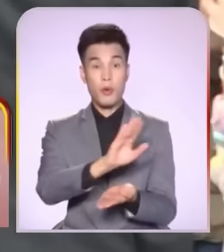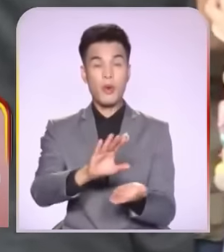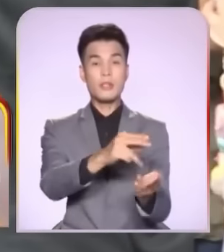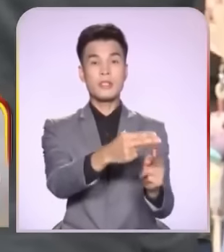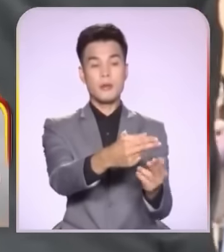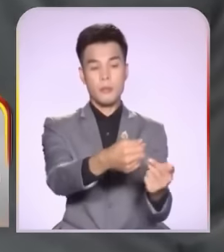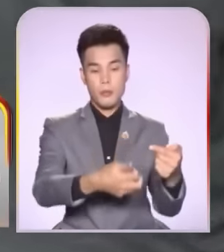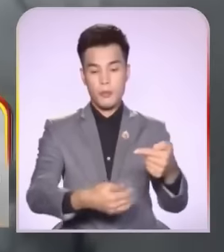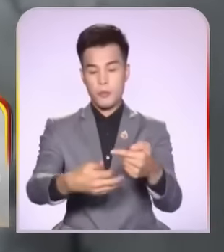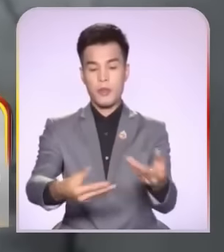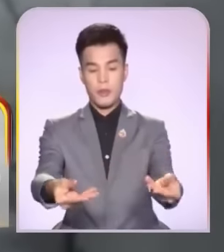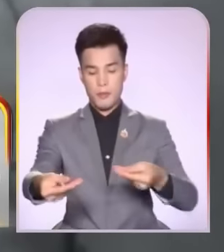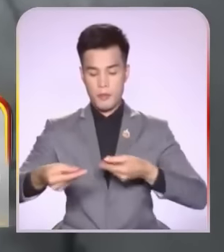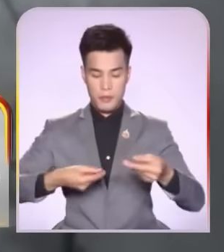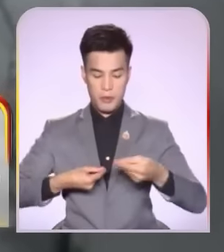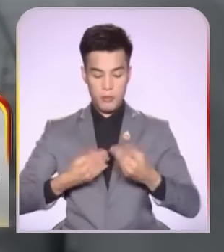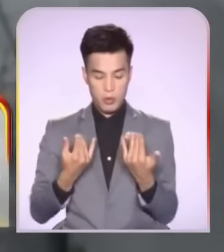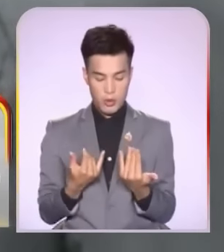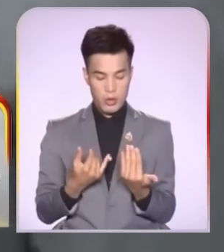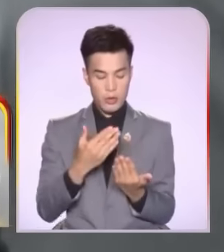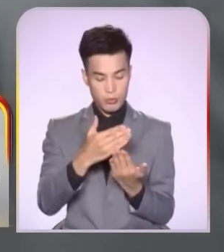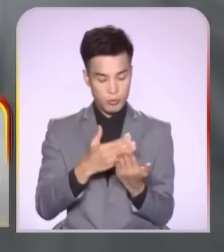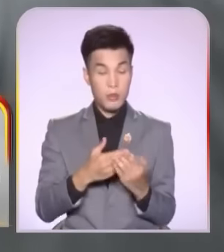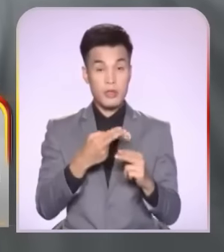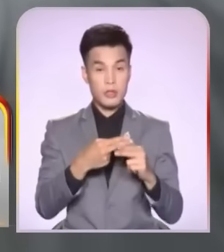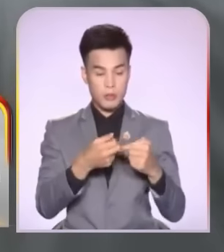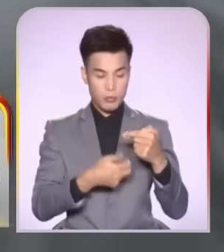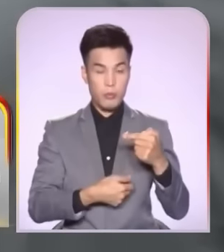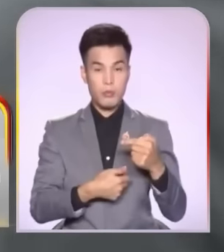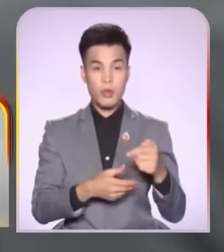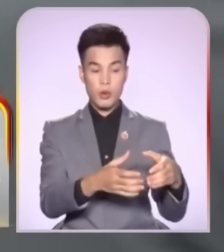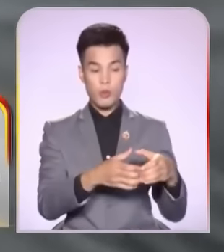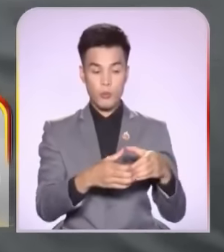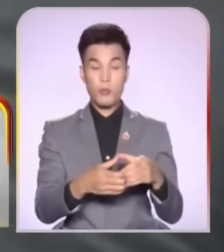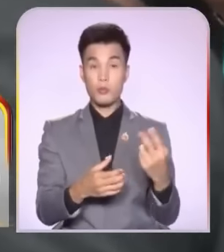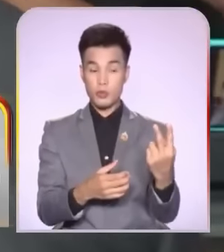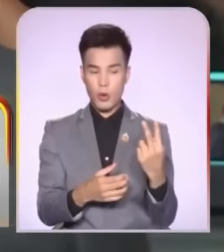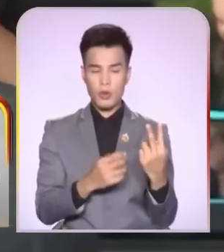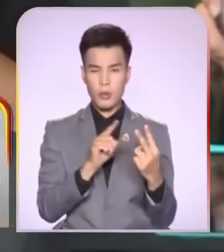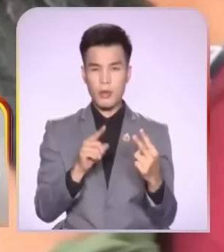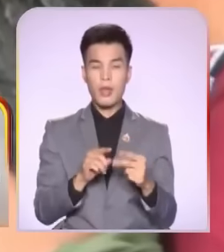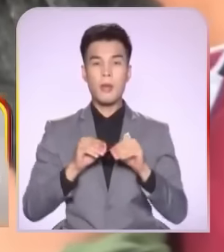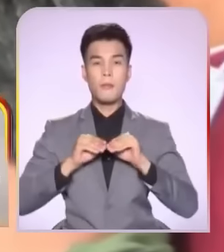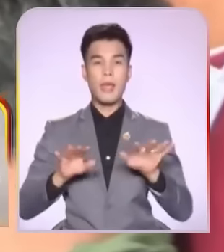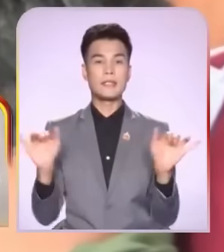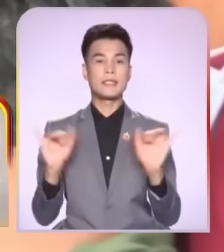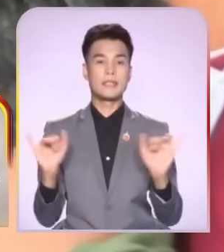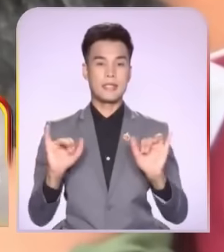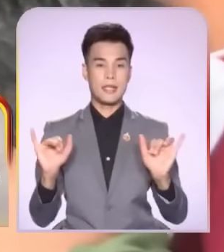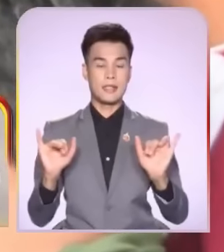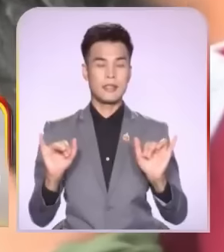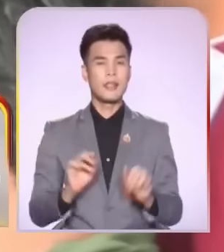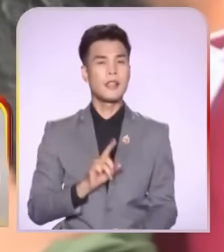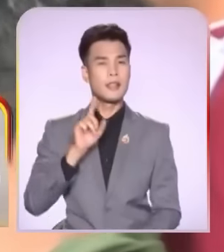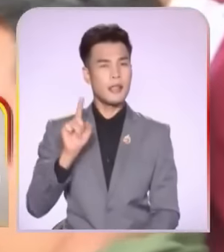บาลได้เปิดเผยบอกว่าตอนนี้นะมีการส่งรายชื่อมาแล้ว2พรรคแต่ยังไม่ขอเปิดเผยรายละเอียดแล้วก็เลยถ